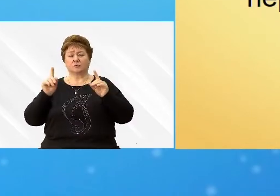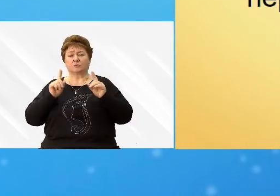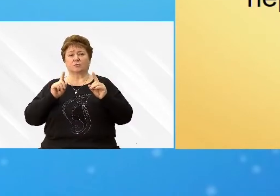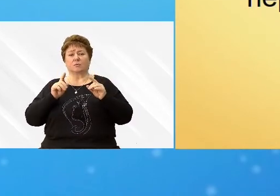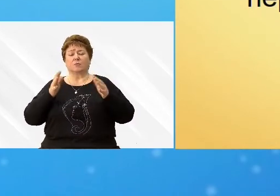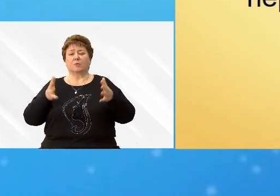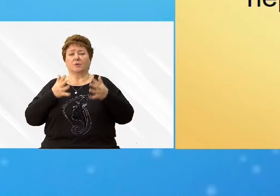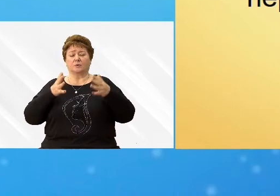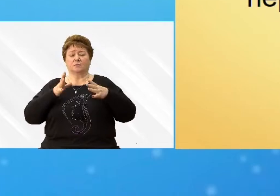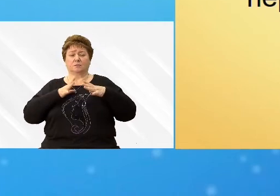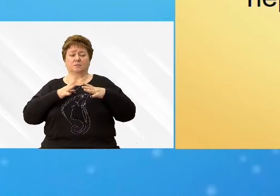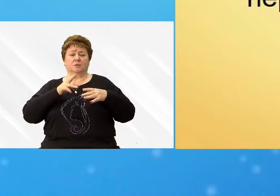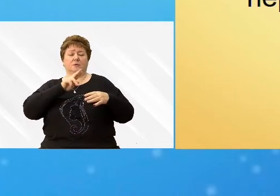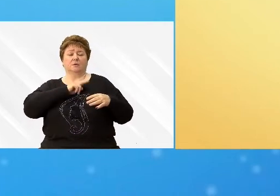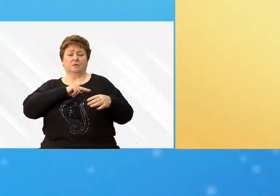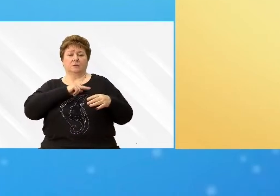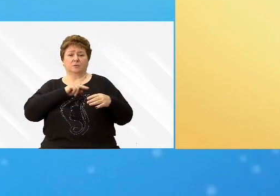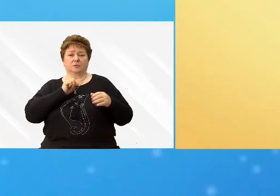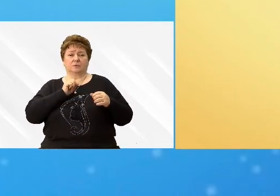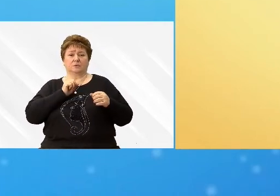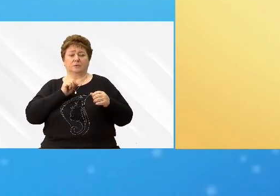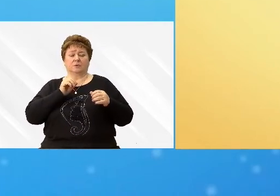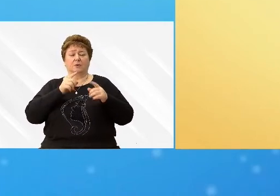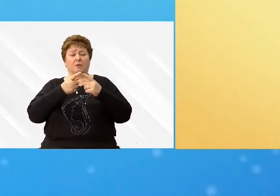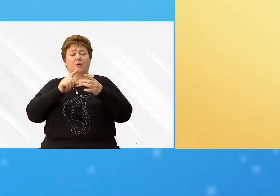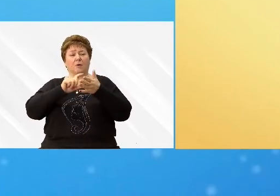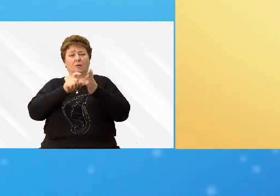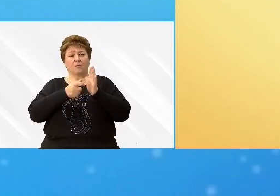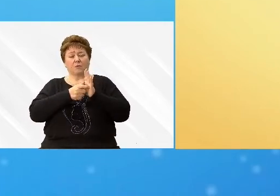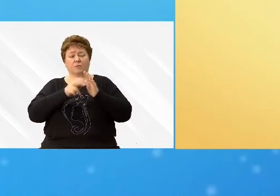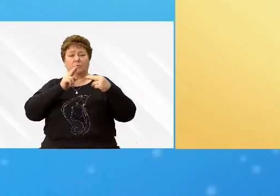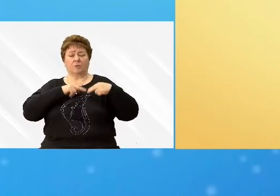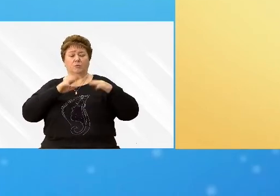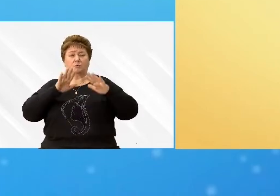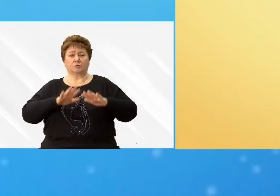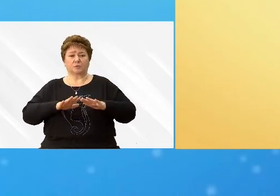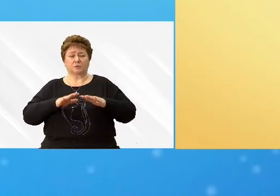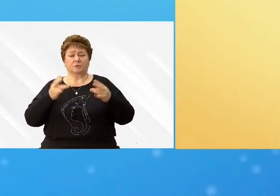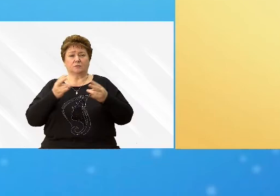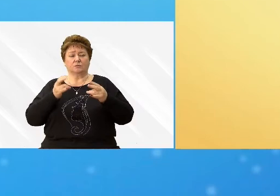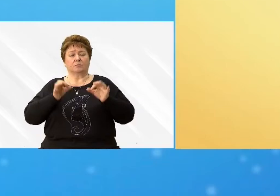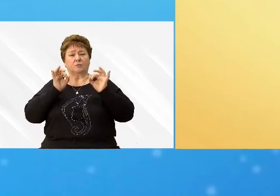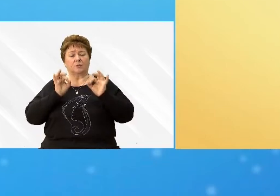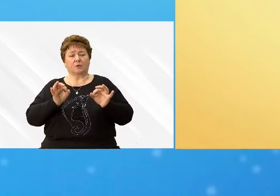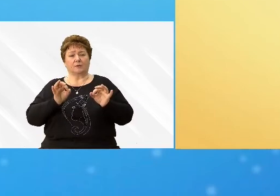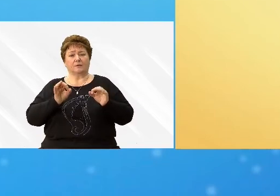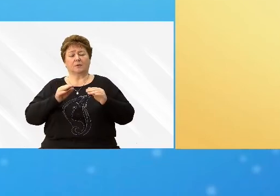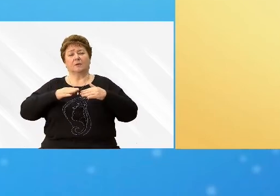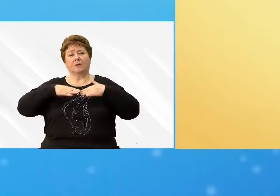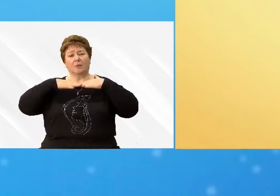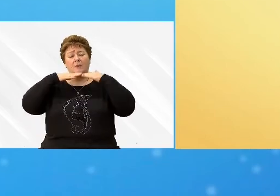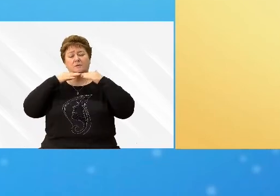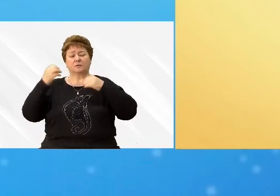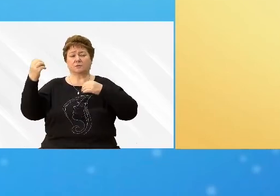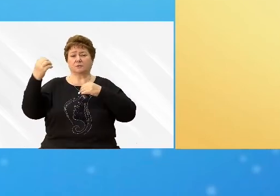облегчало их работу помещение рабочие места должны быть правильно и достаточно